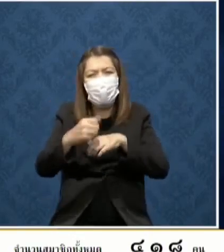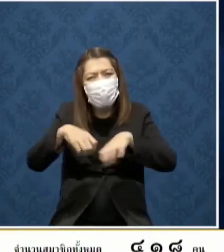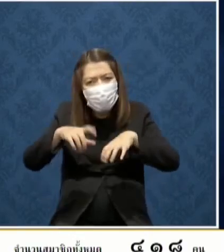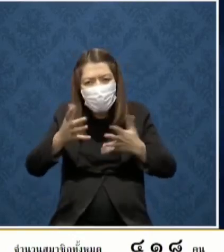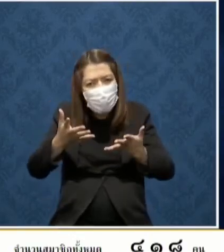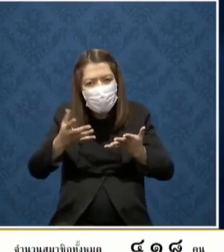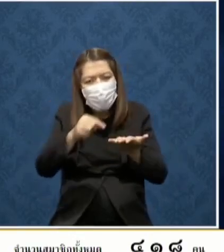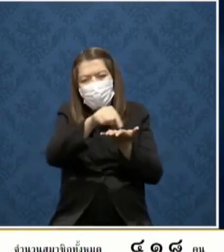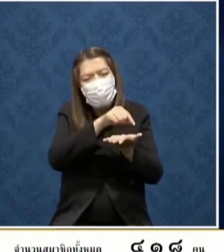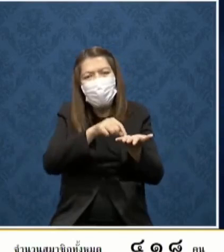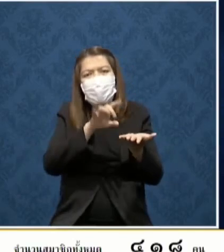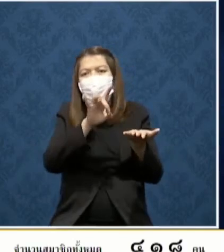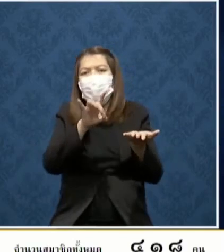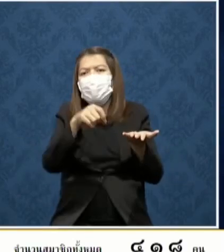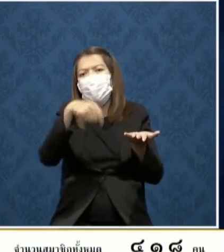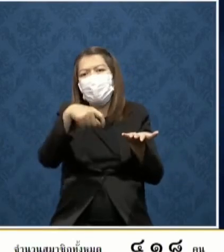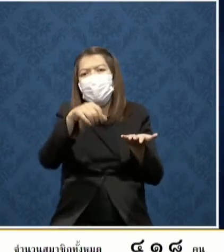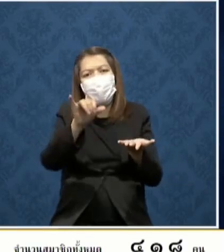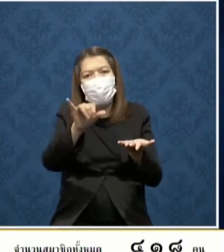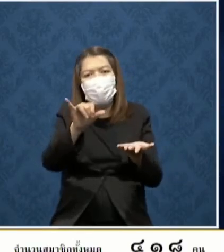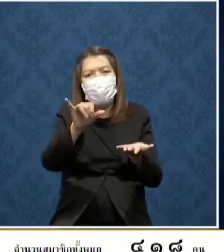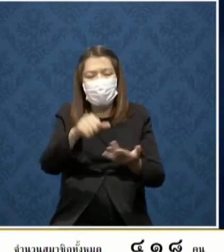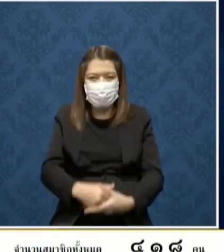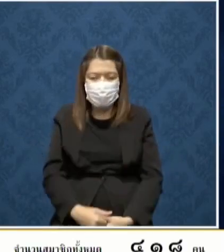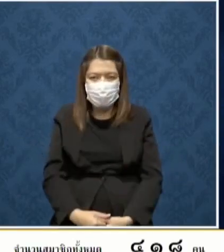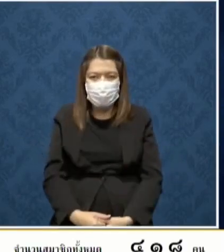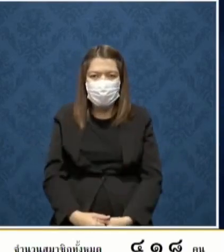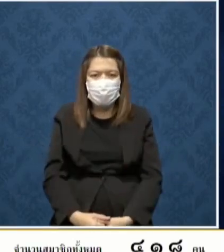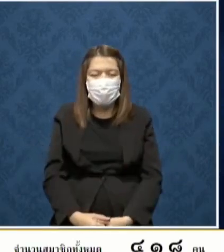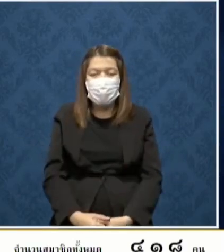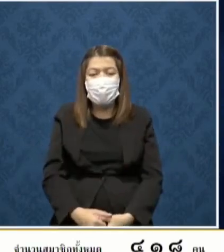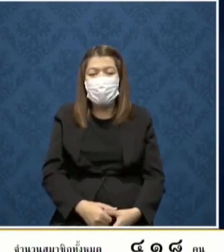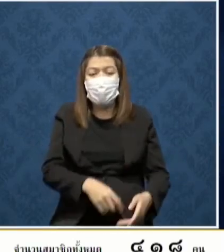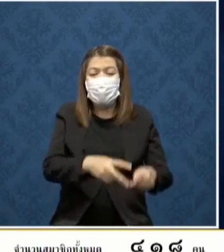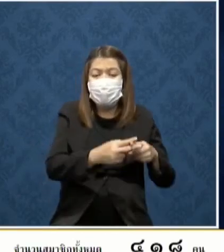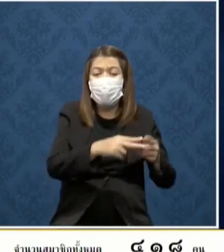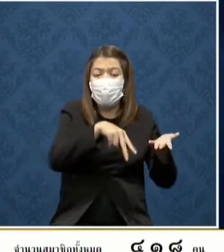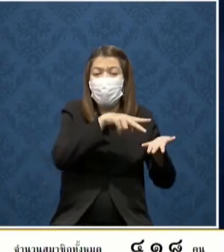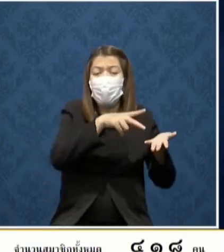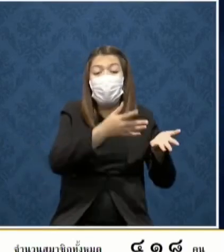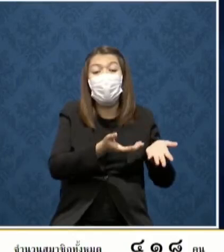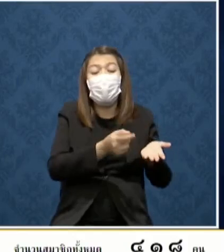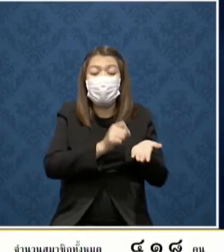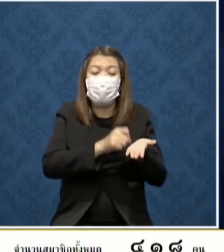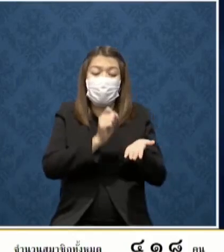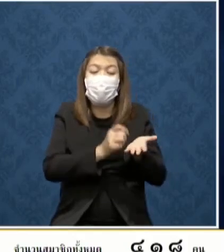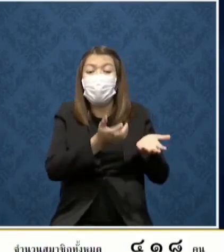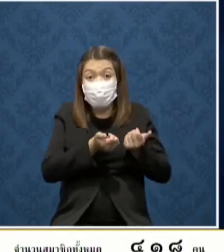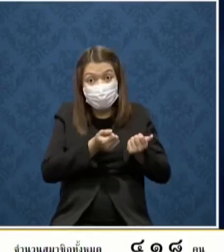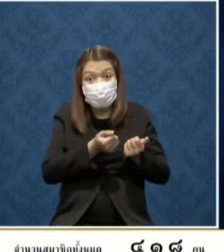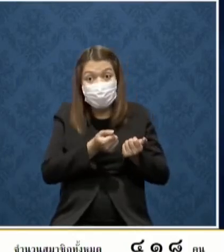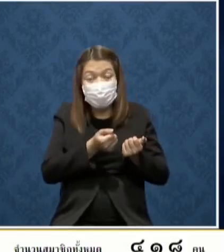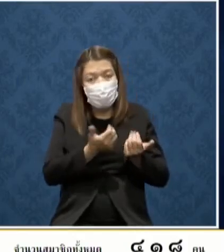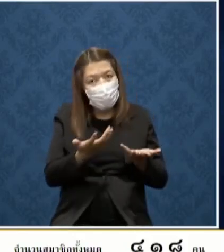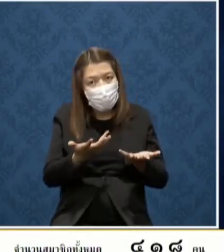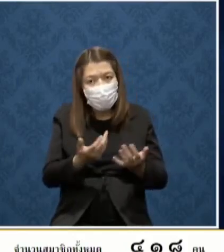มีแปดจดที่ไมได้ซ้มตัวดรับงาน กันอย่ไรผมถามผเองประยุตครัถทมีลดสัคันนึ